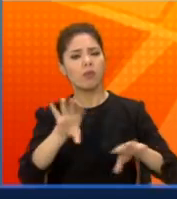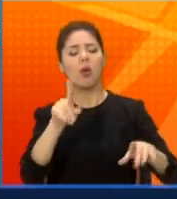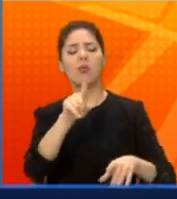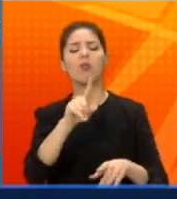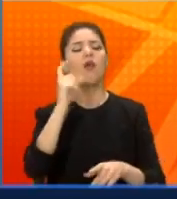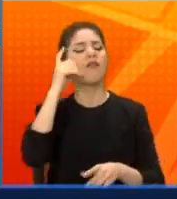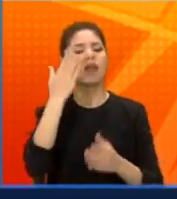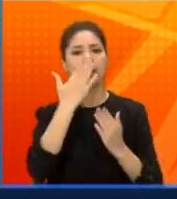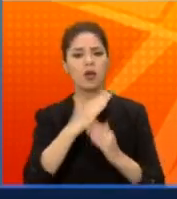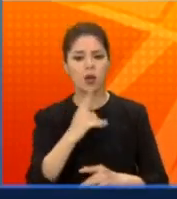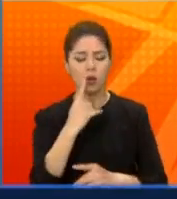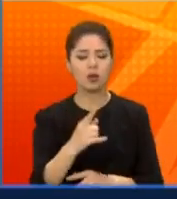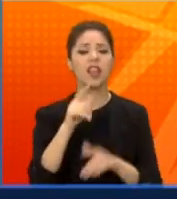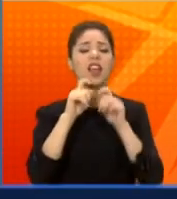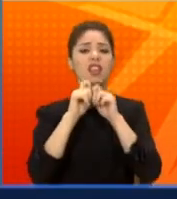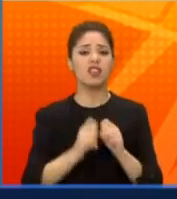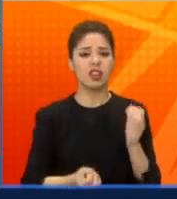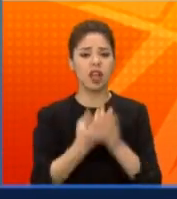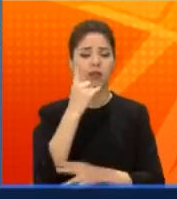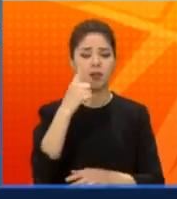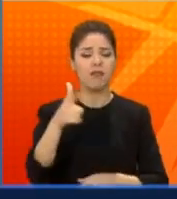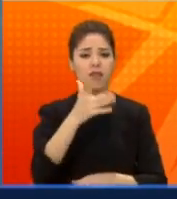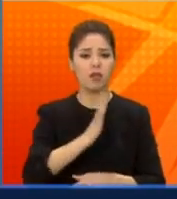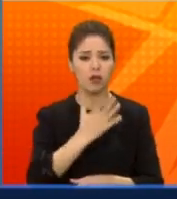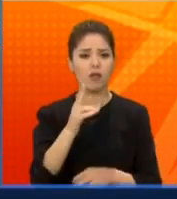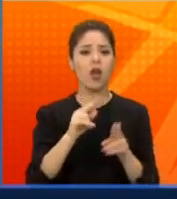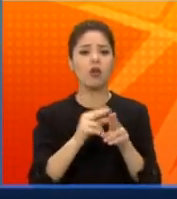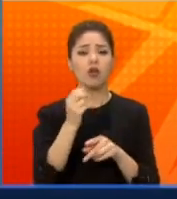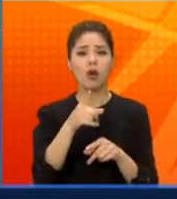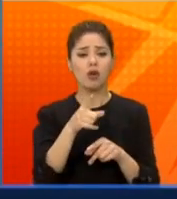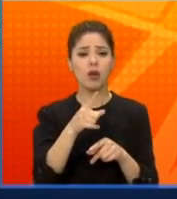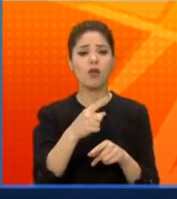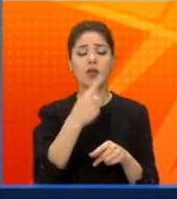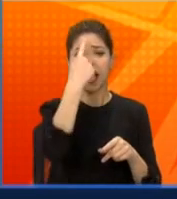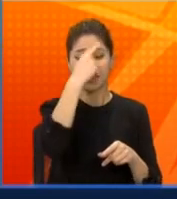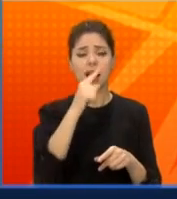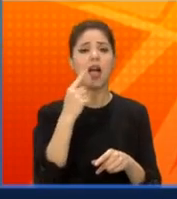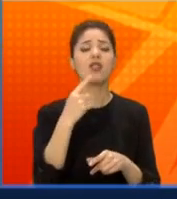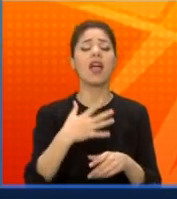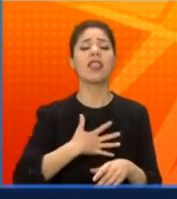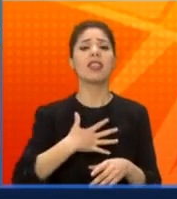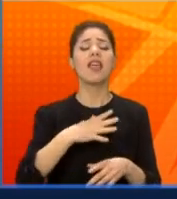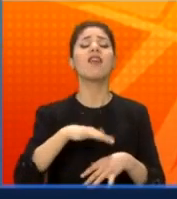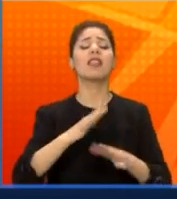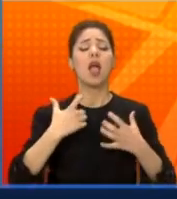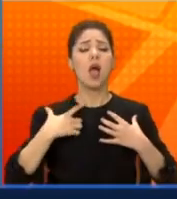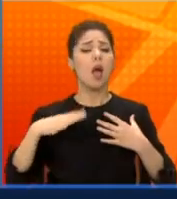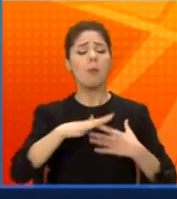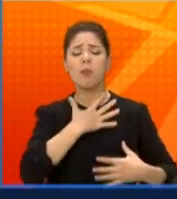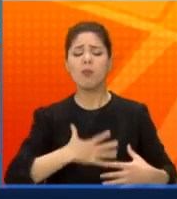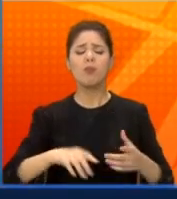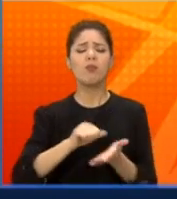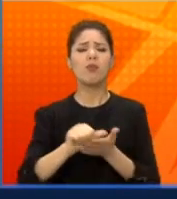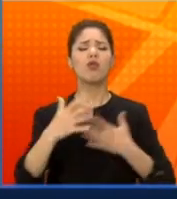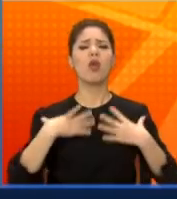bulunmuyor. Virüsün çıkış noktası Çin'den gelen bir görüntü, koronavirüsün yalnızca solunum sistemini değil, tüm organları etkilediğini